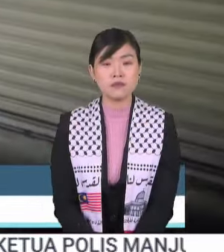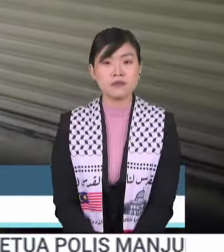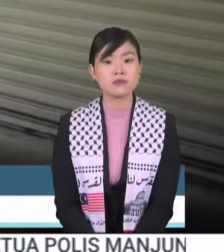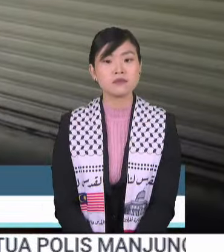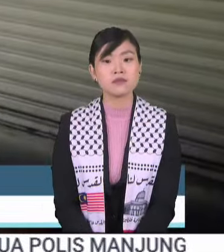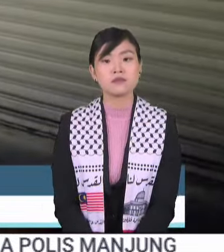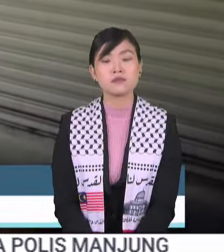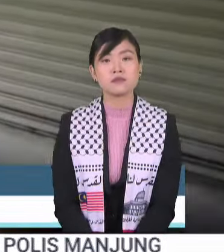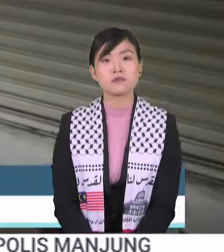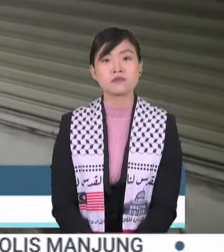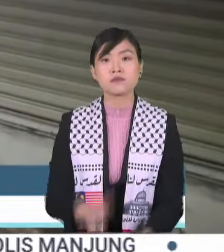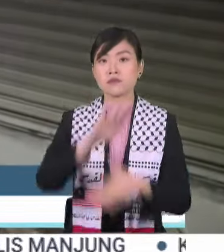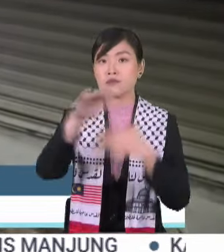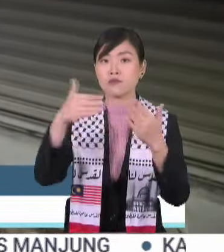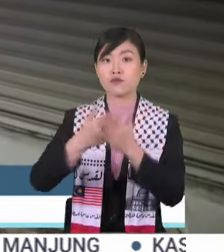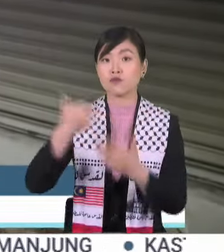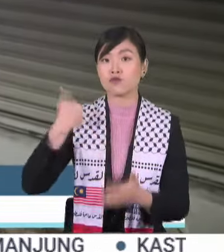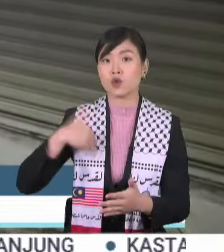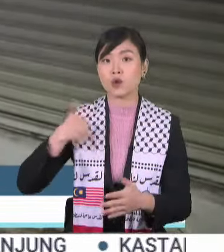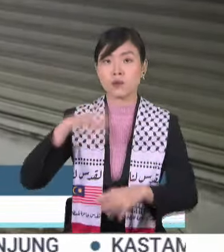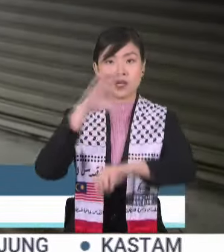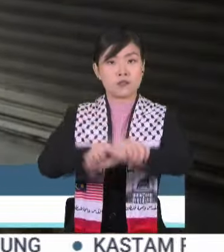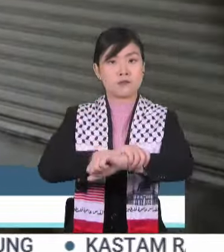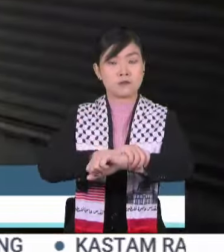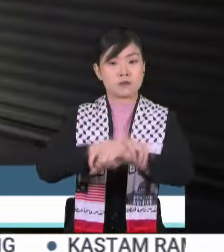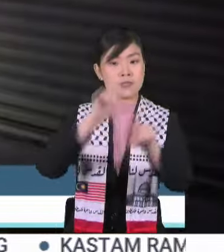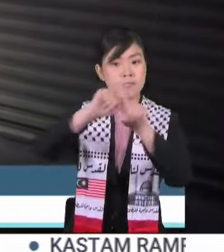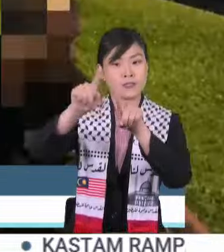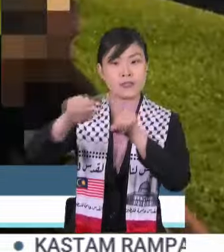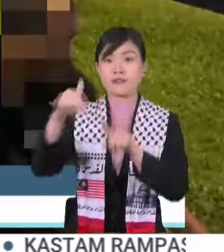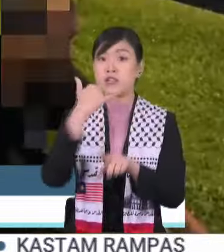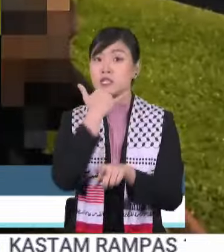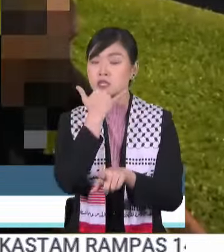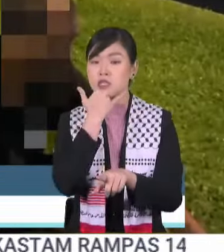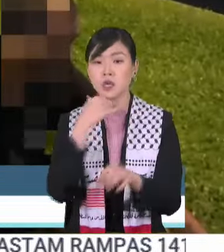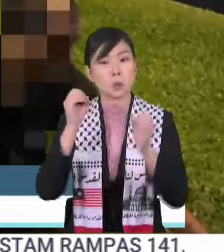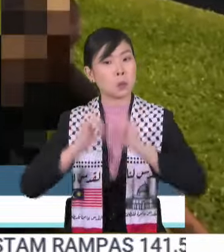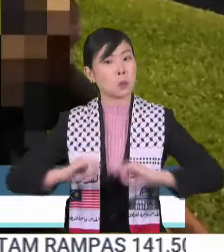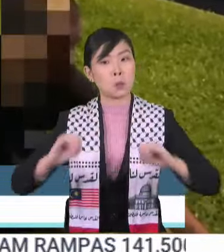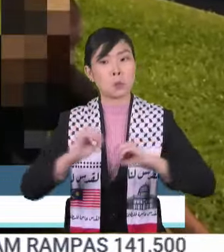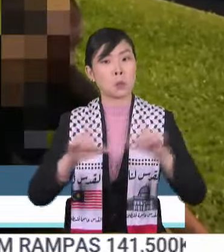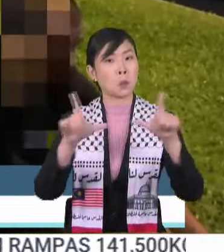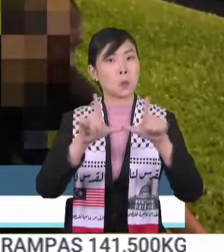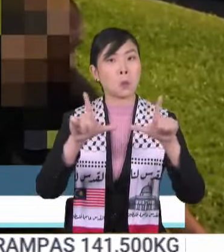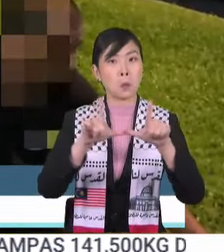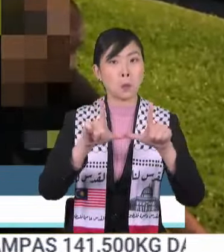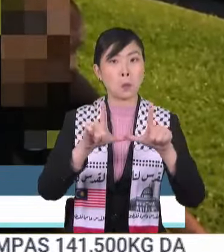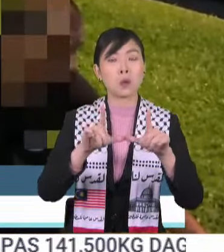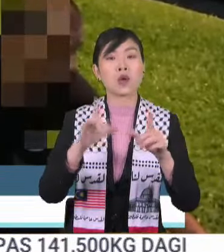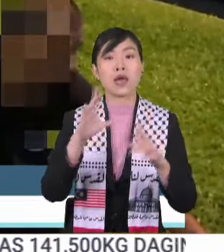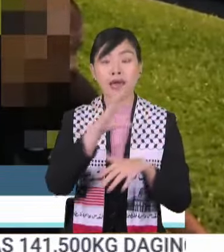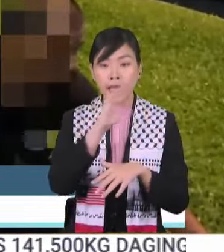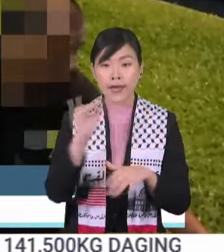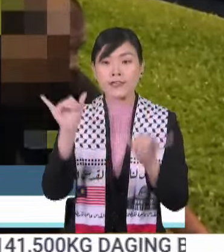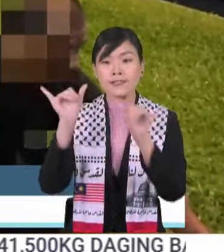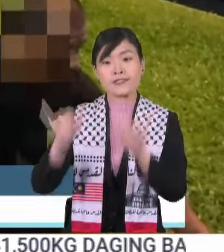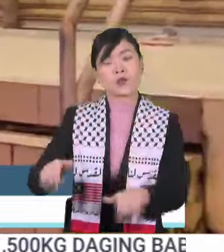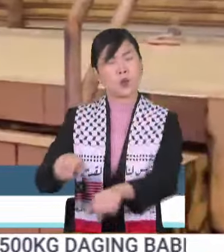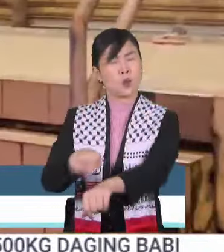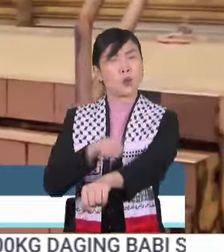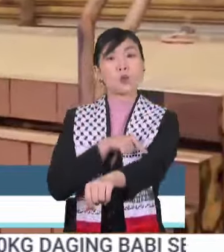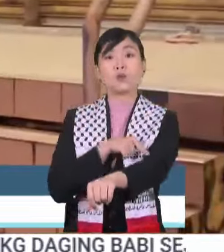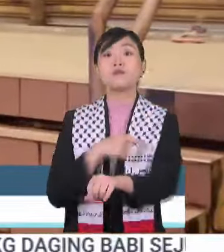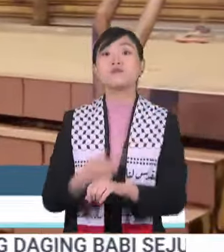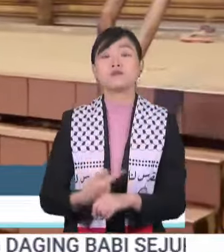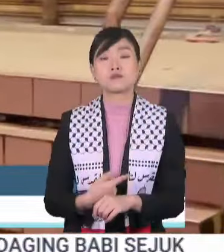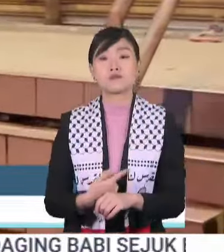kitailah kesemua warga asing itu ditahan atas pelbagai kesalahan antaranya tiada dokumen pengenalan diri serta tinggal lebih masa juga